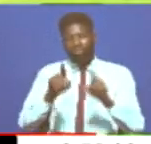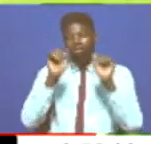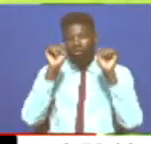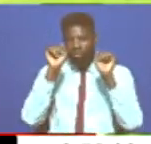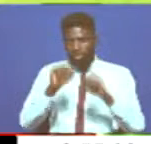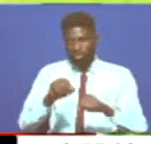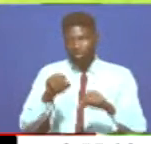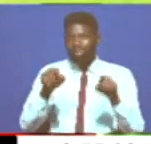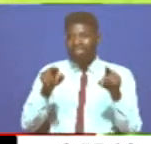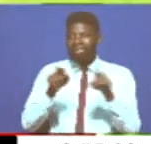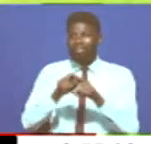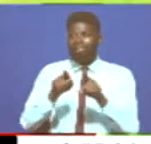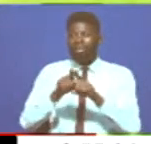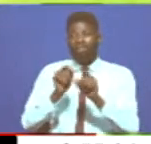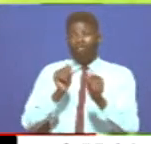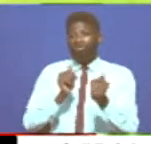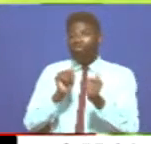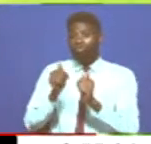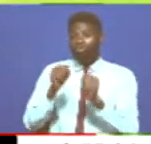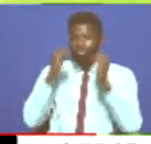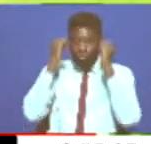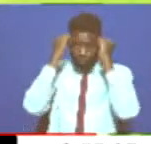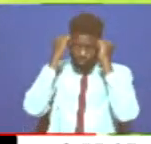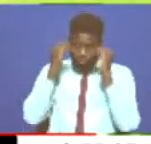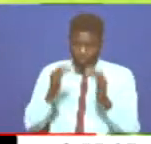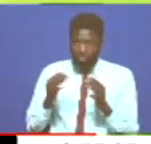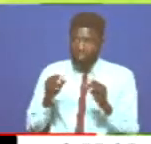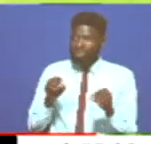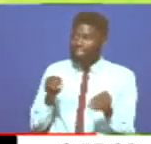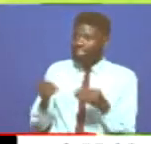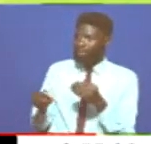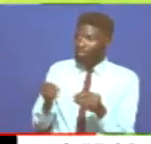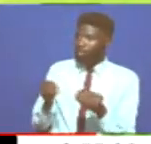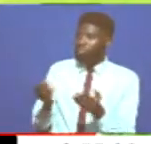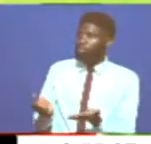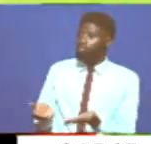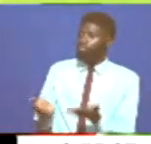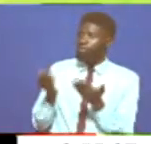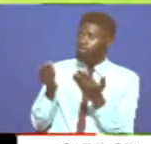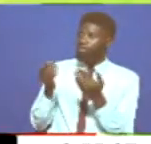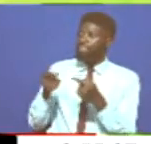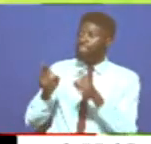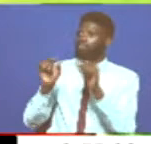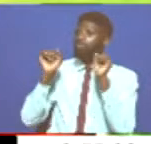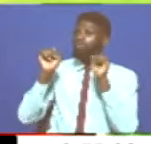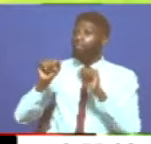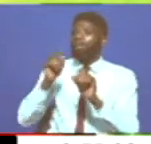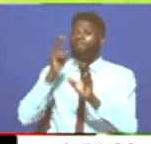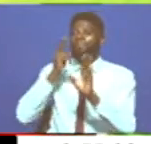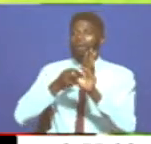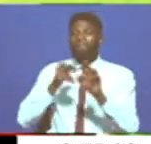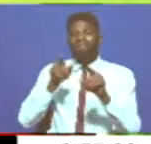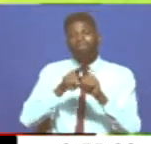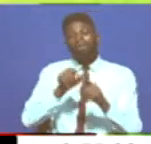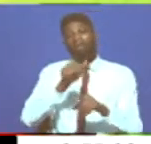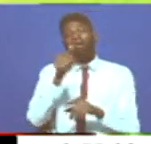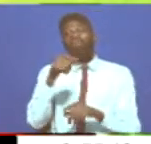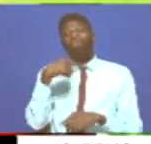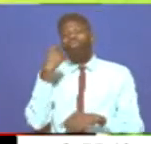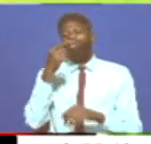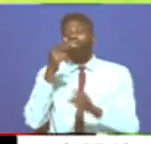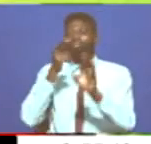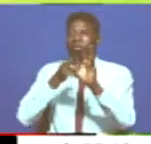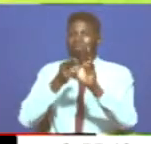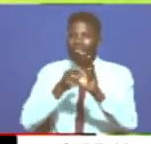hawa wanafunzi wa walemavu ili waweze pia kuparticipate kama wengine wanavyoparticipate, na wapate